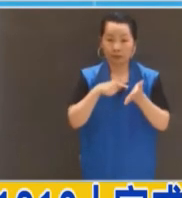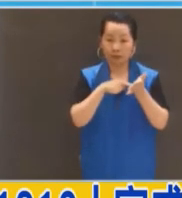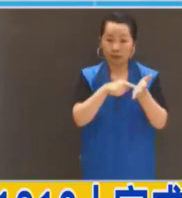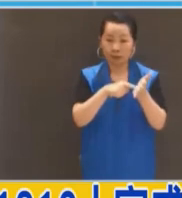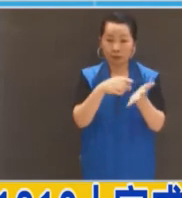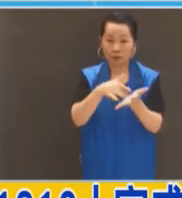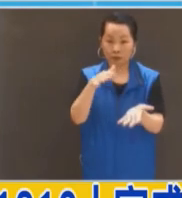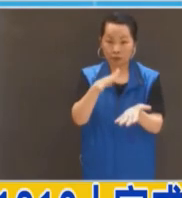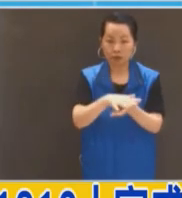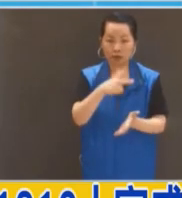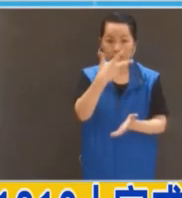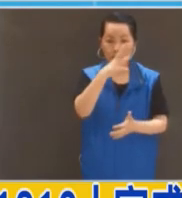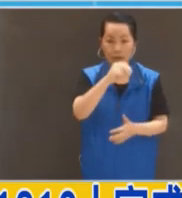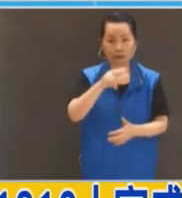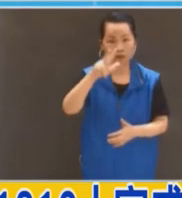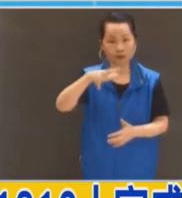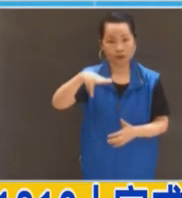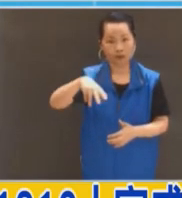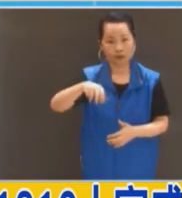计是